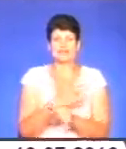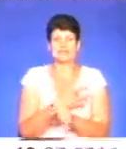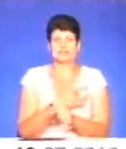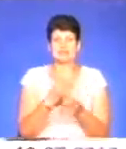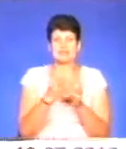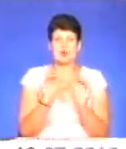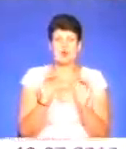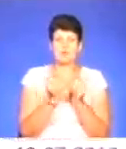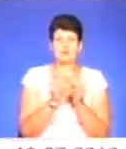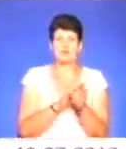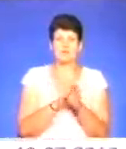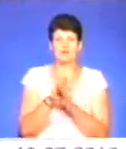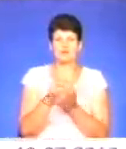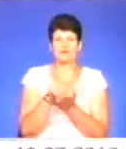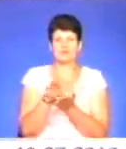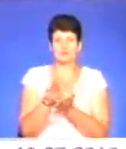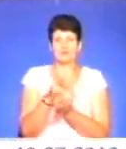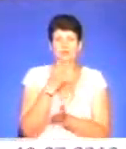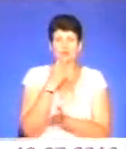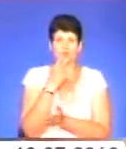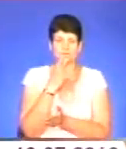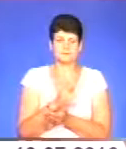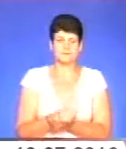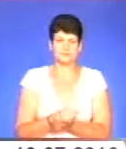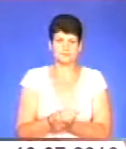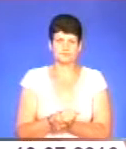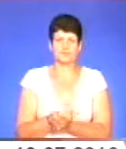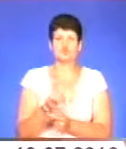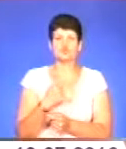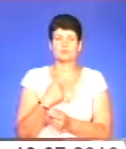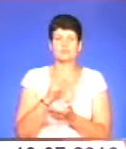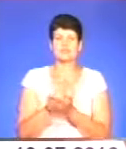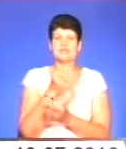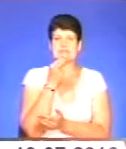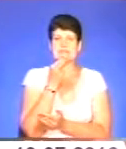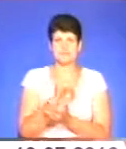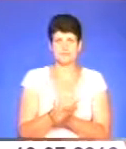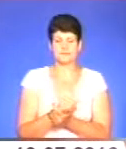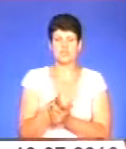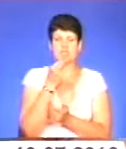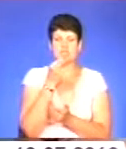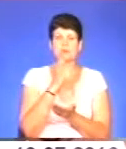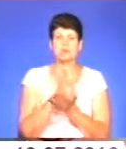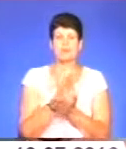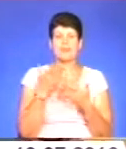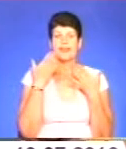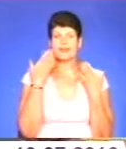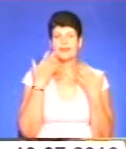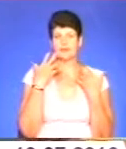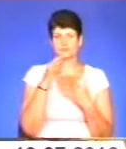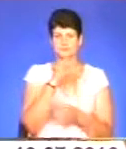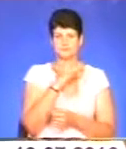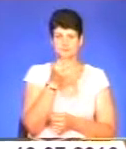обмежити або повністю відмовитися від тютюнопаління. Що ми маємо їсти? Їжа має бути легко